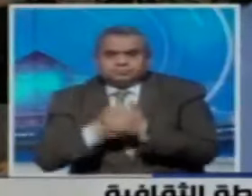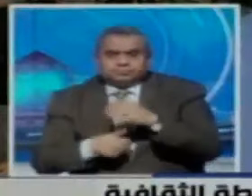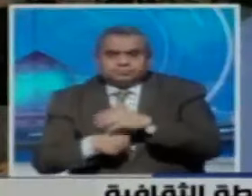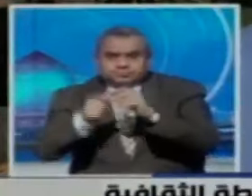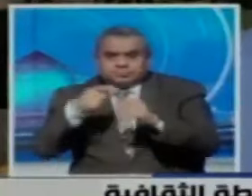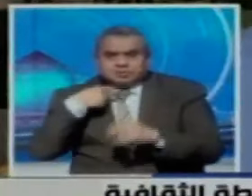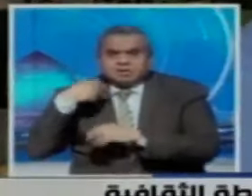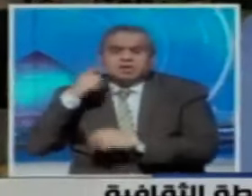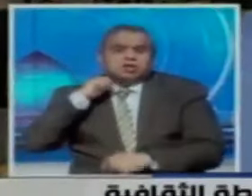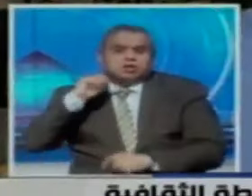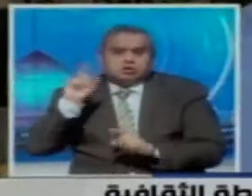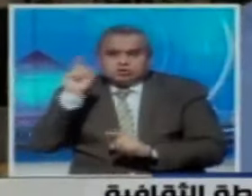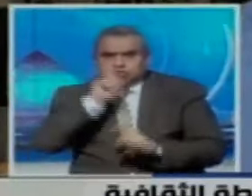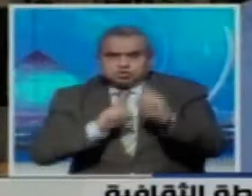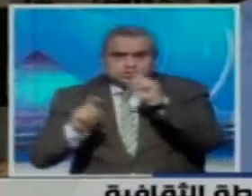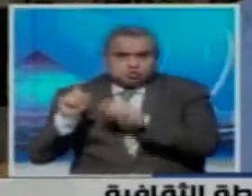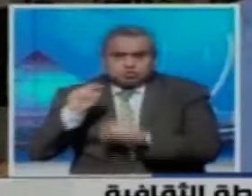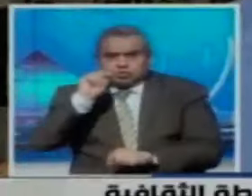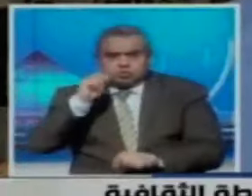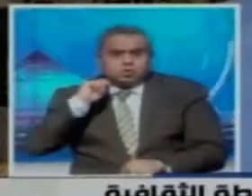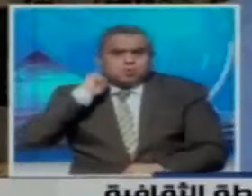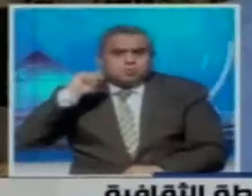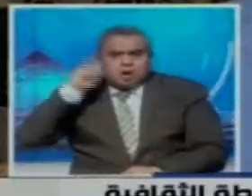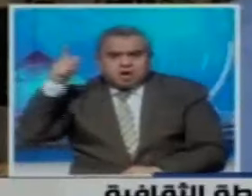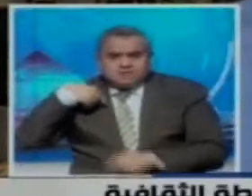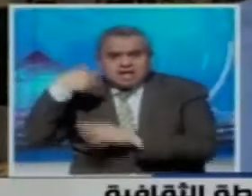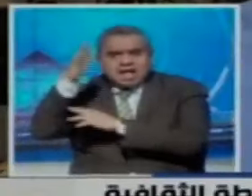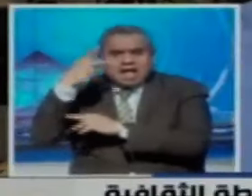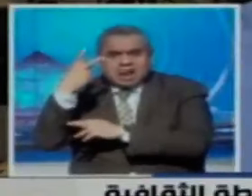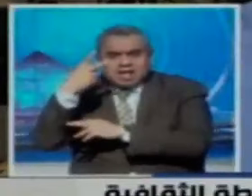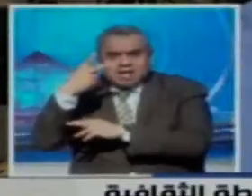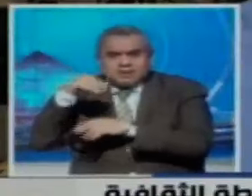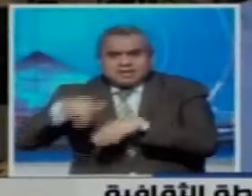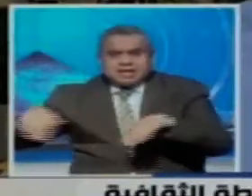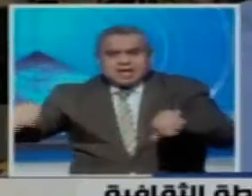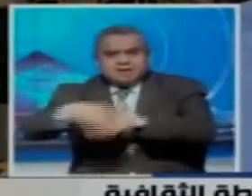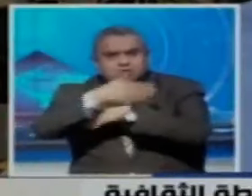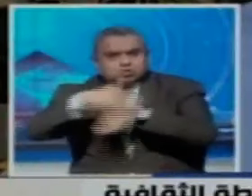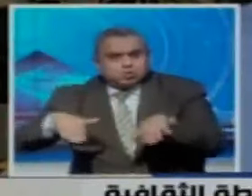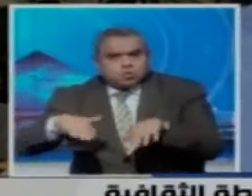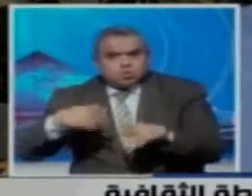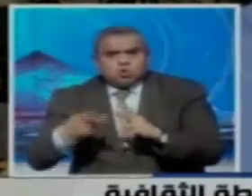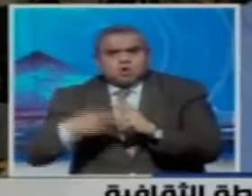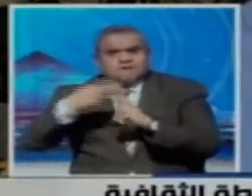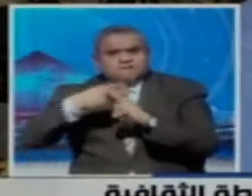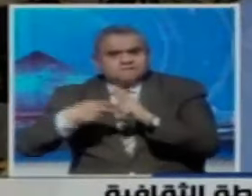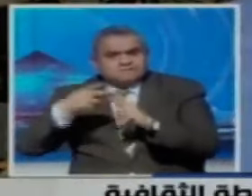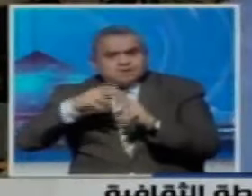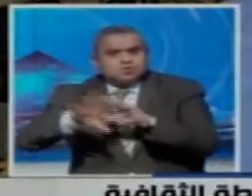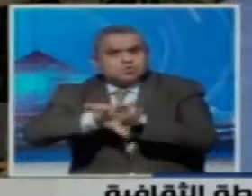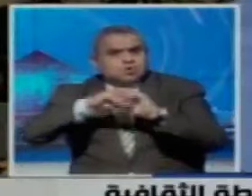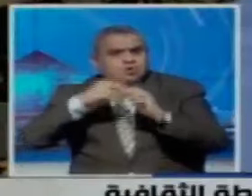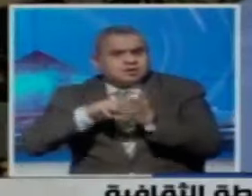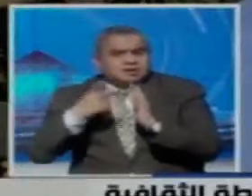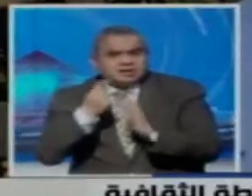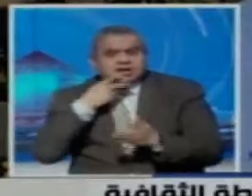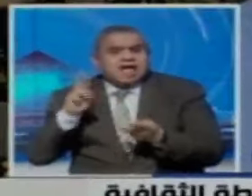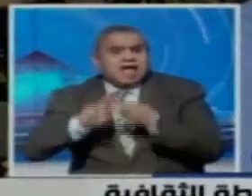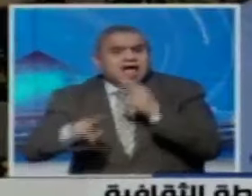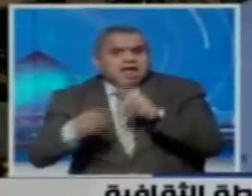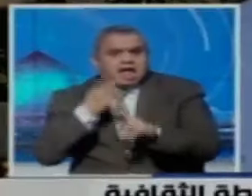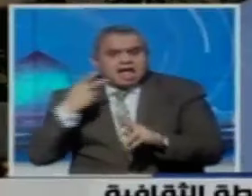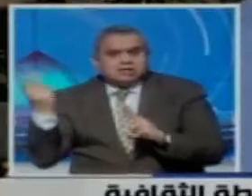العالمين والتطورات اللي حصلت فيها، سواء بقى على الطرق والمنشات الفندقيه وكل الخدمات اللي موجوده، علشان اي زائر يجي